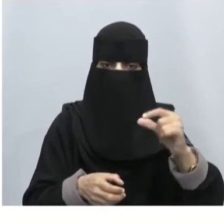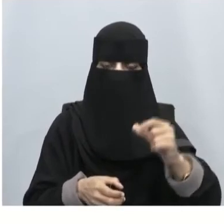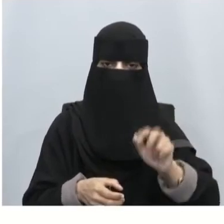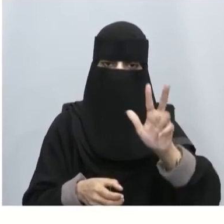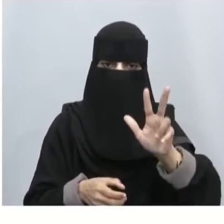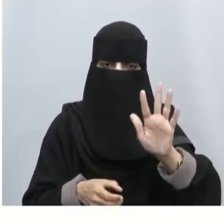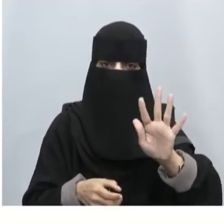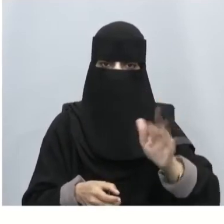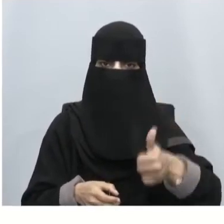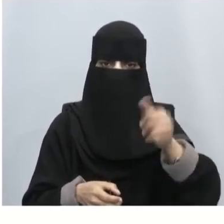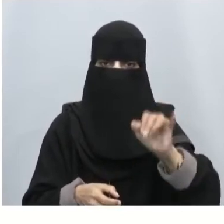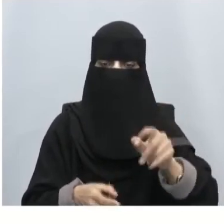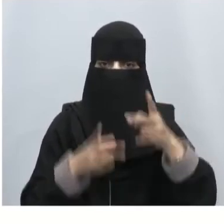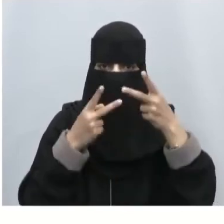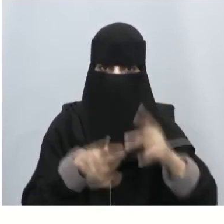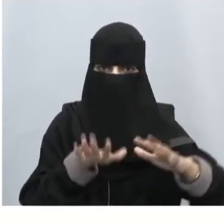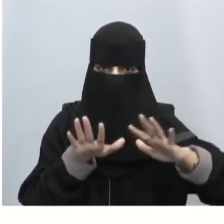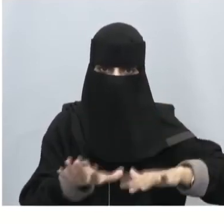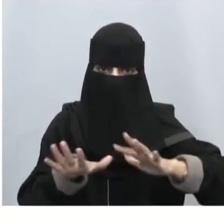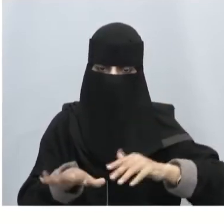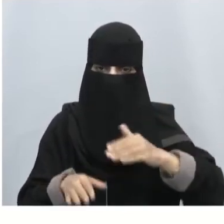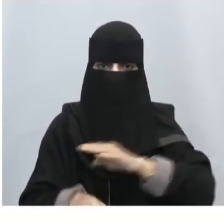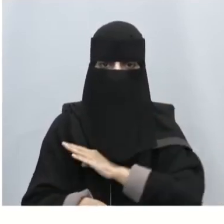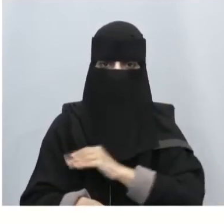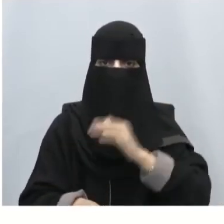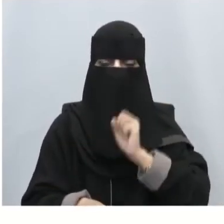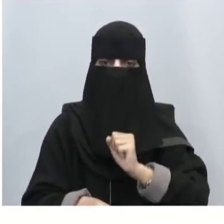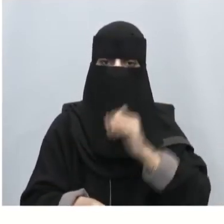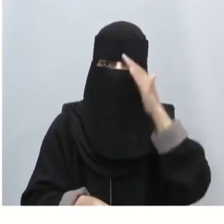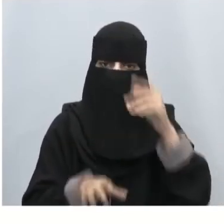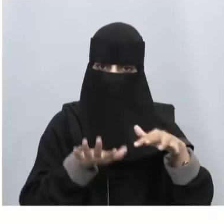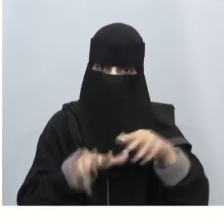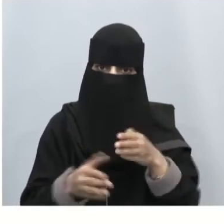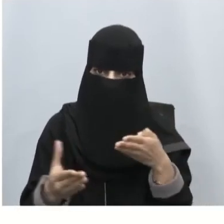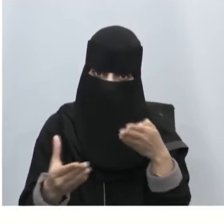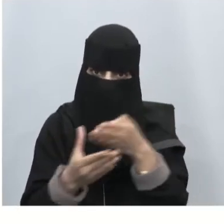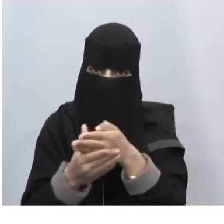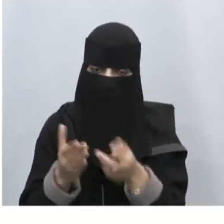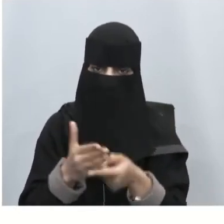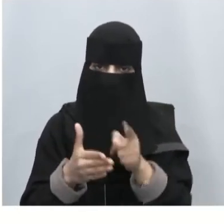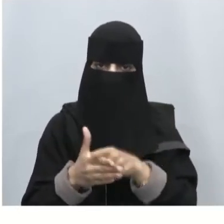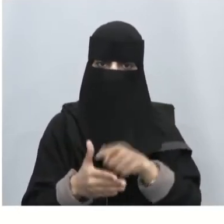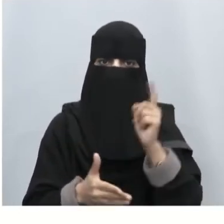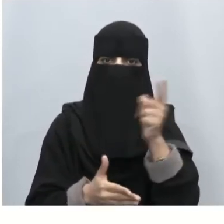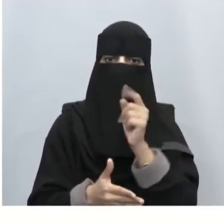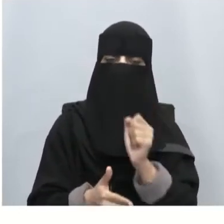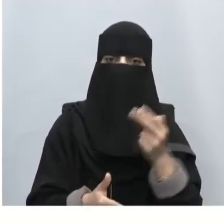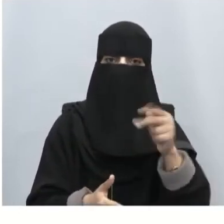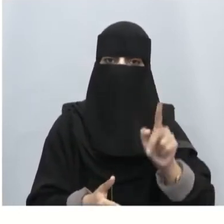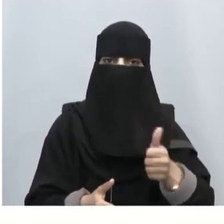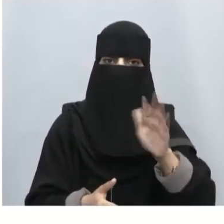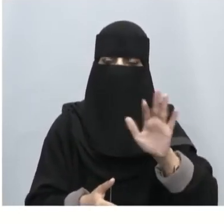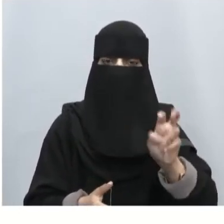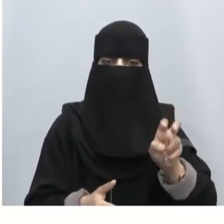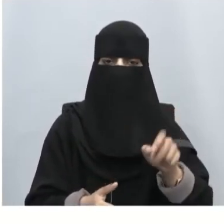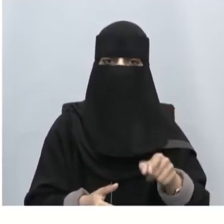الاول للحملات الصليبيه على العالم الاسلامي فهو ضعف الدوله العباسيه تفكك